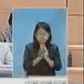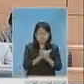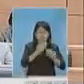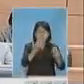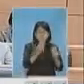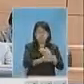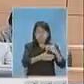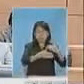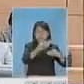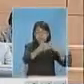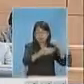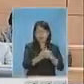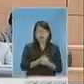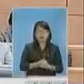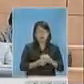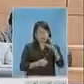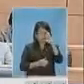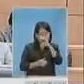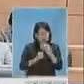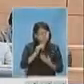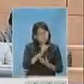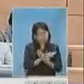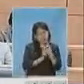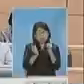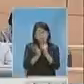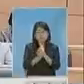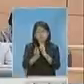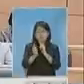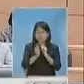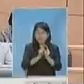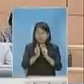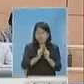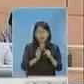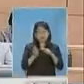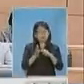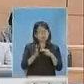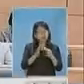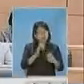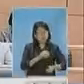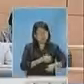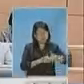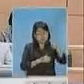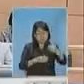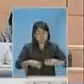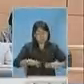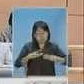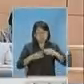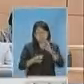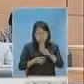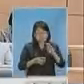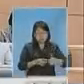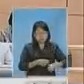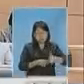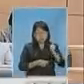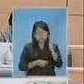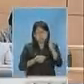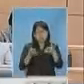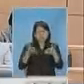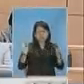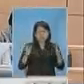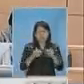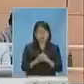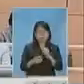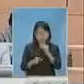บรรยากาศในการเจรจาในการาเสวนาก็จะเปิดกว้างและเป็นไปได้มากขึ้น